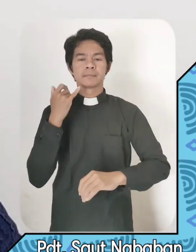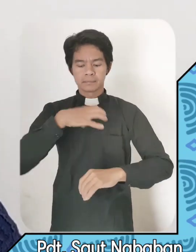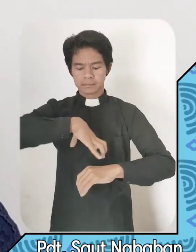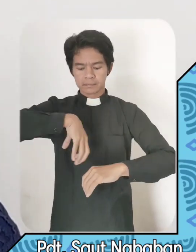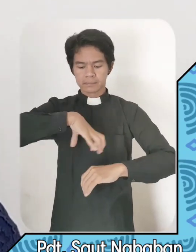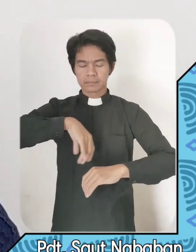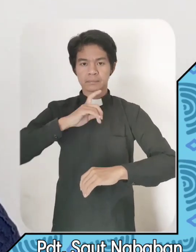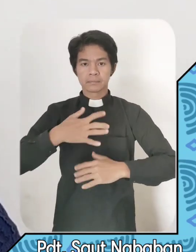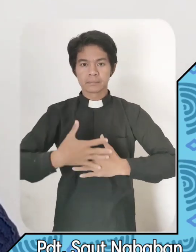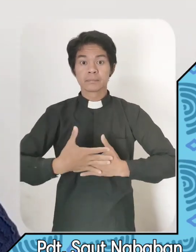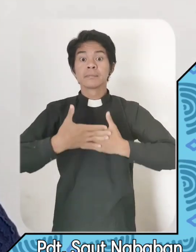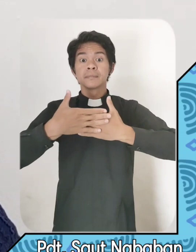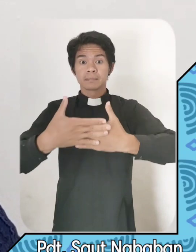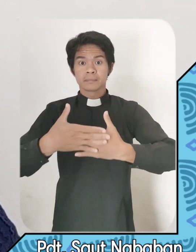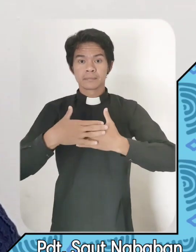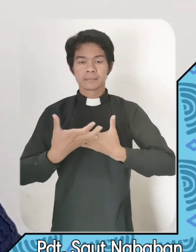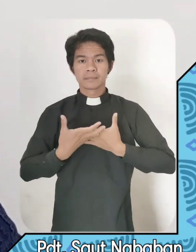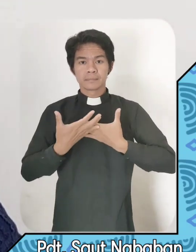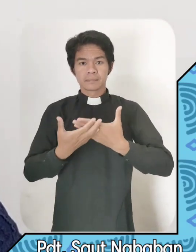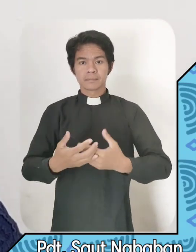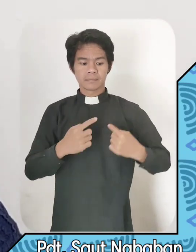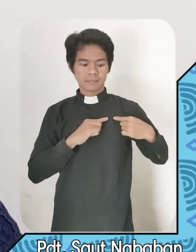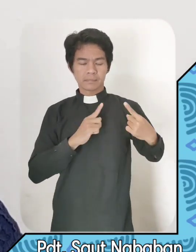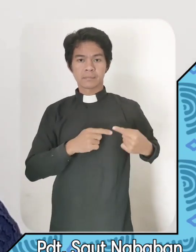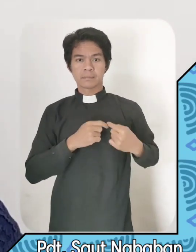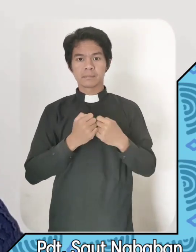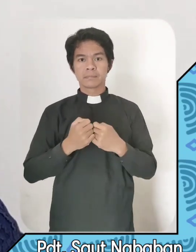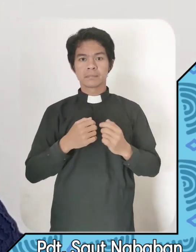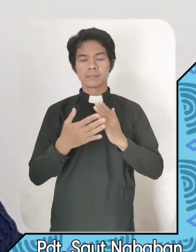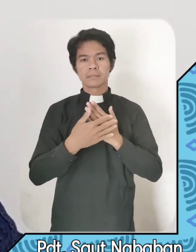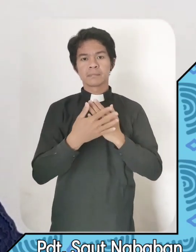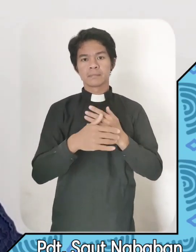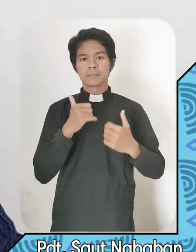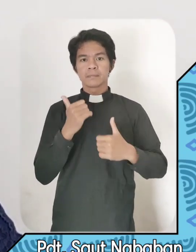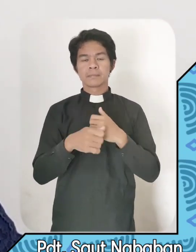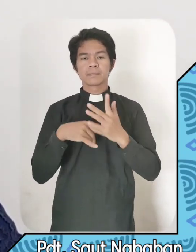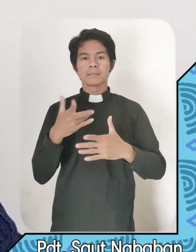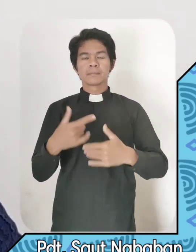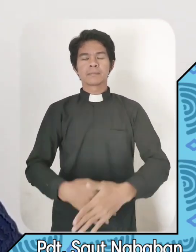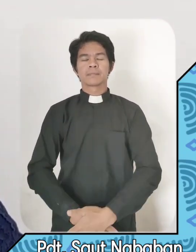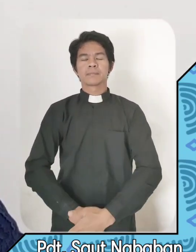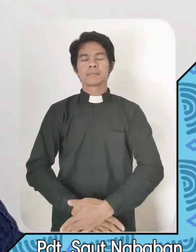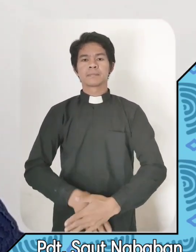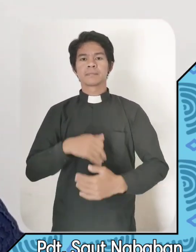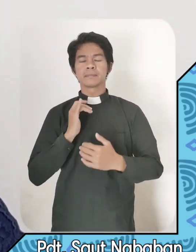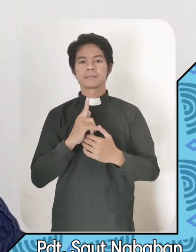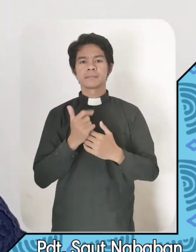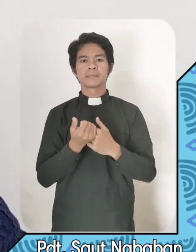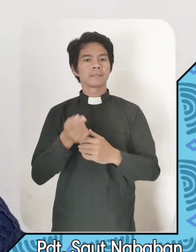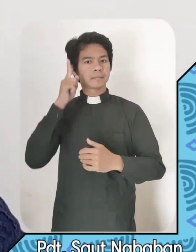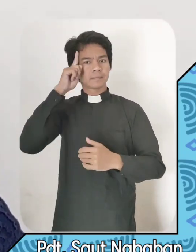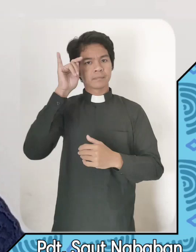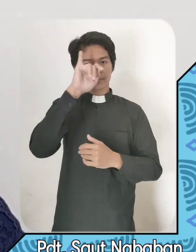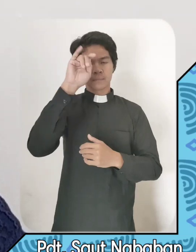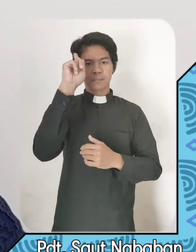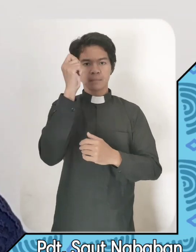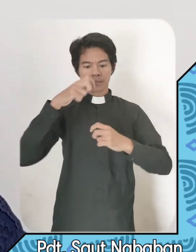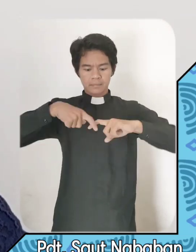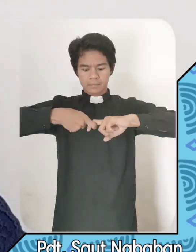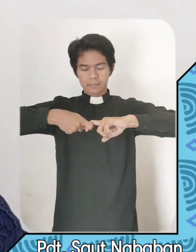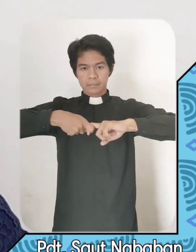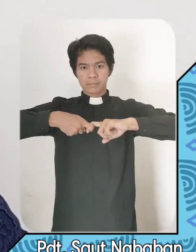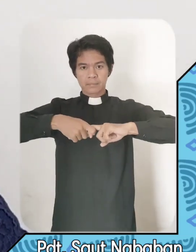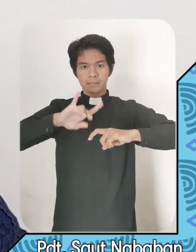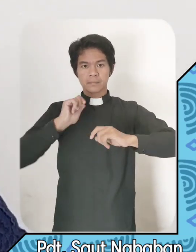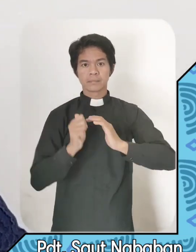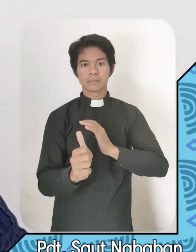tetapi berziarah berangkat dari rasa cinta kasih terhadap orang yang telah meninggal, mengingat hubungan